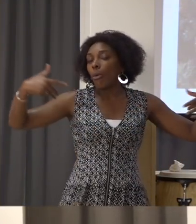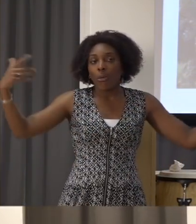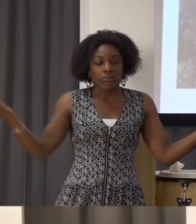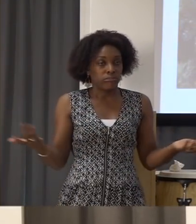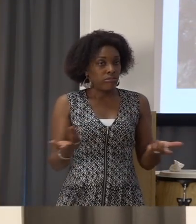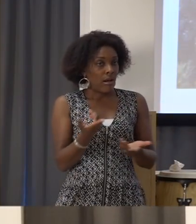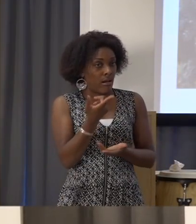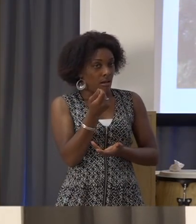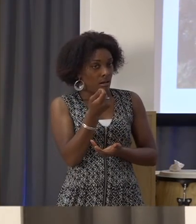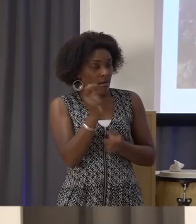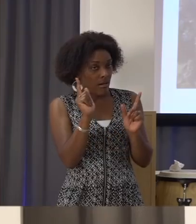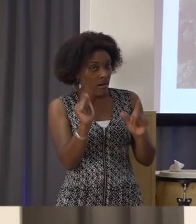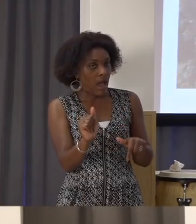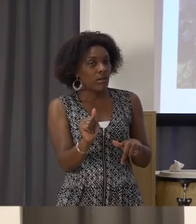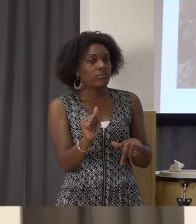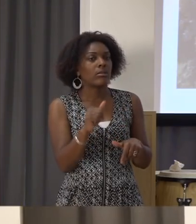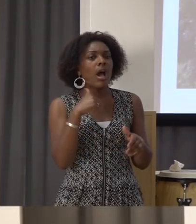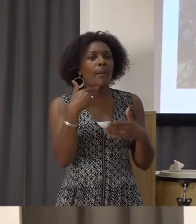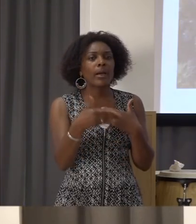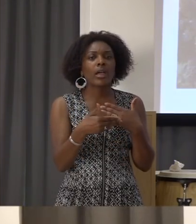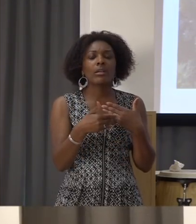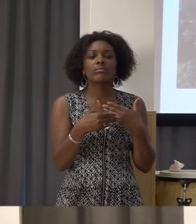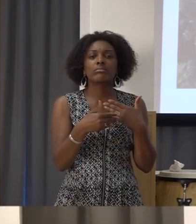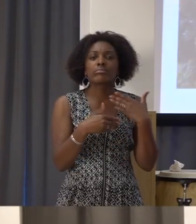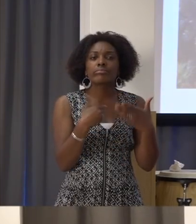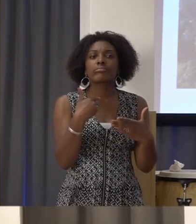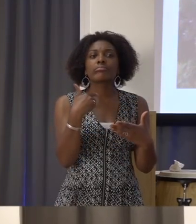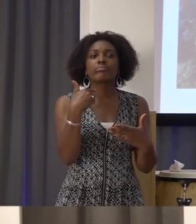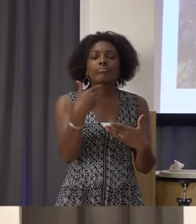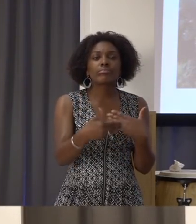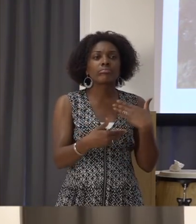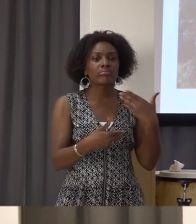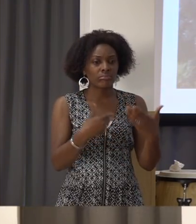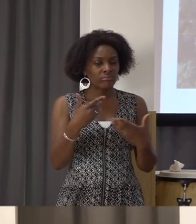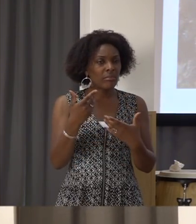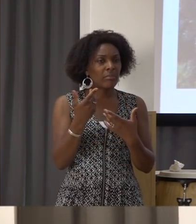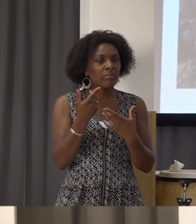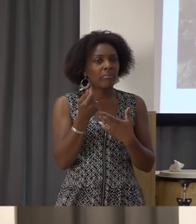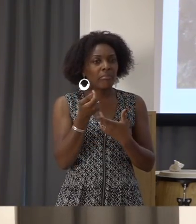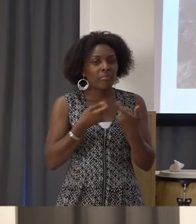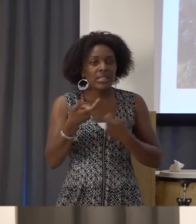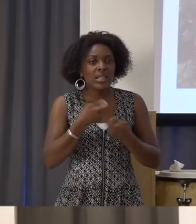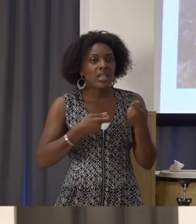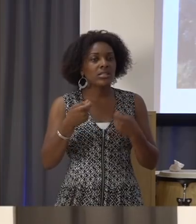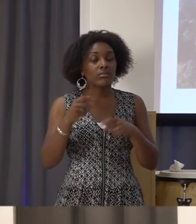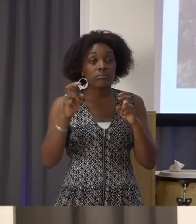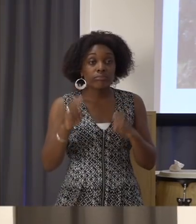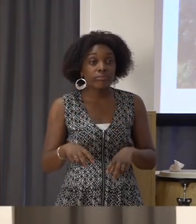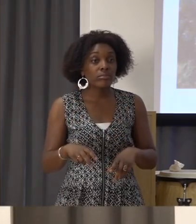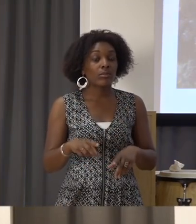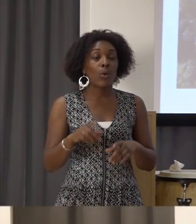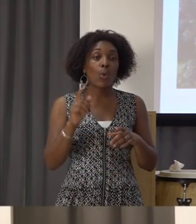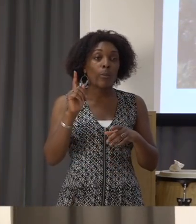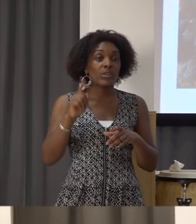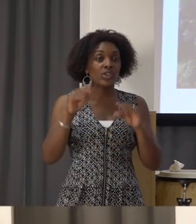Mais après, quand le temps passe, leurs affaires chutent. Ils déposent le bilan.